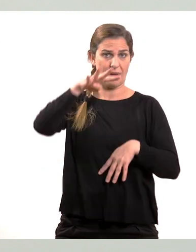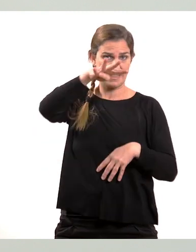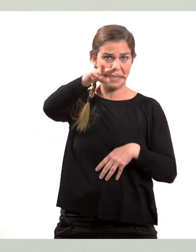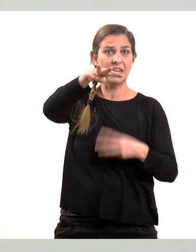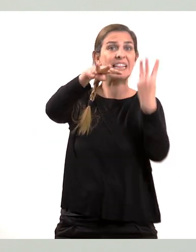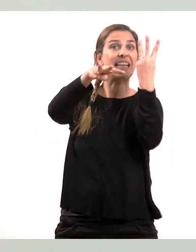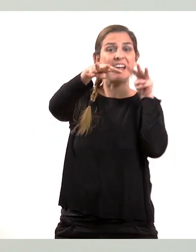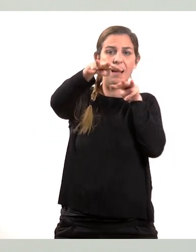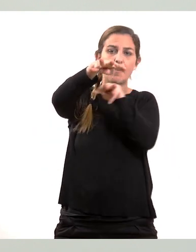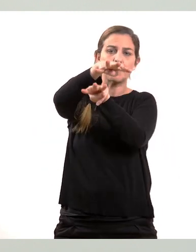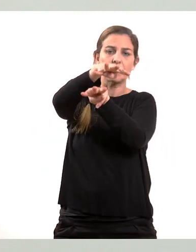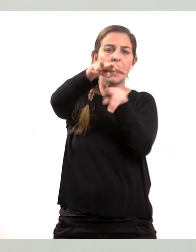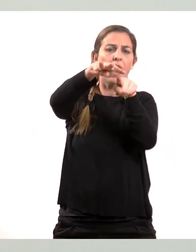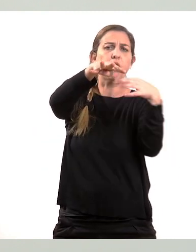χιλιάδα.